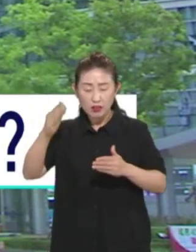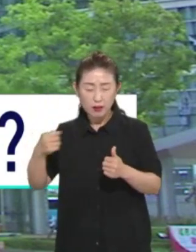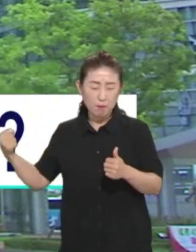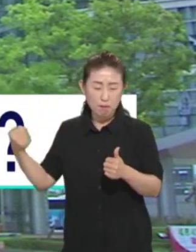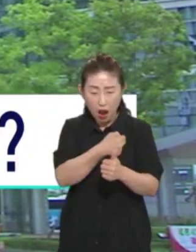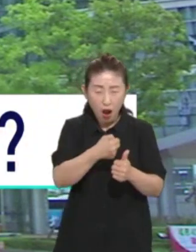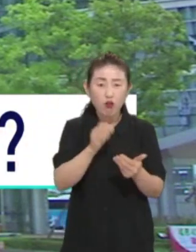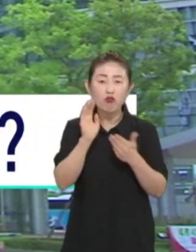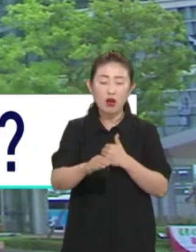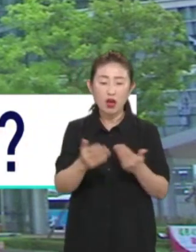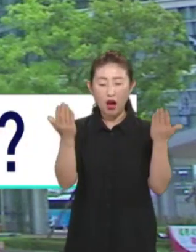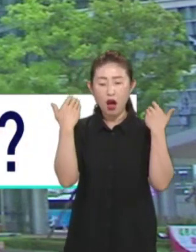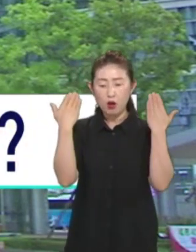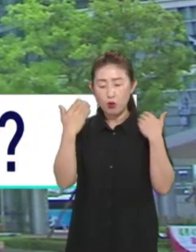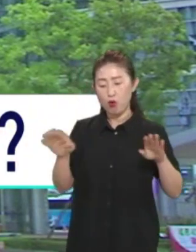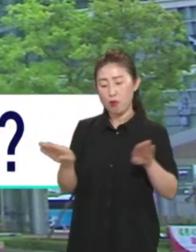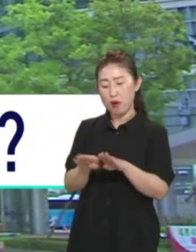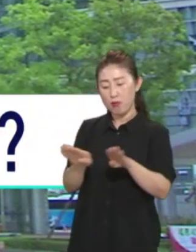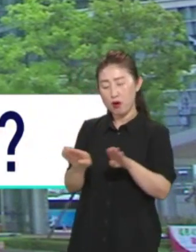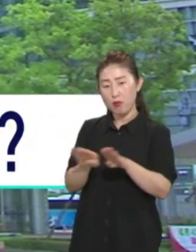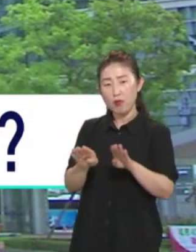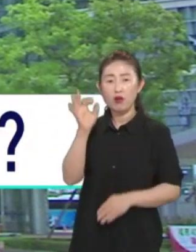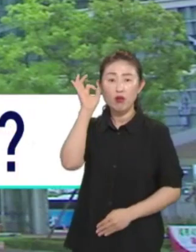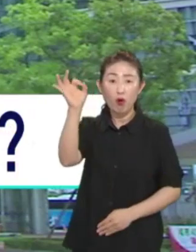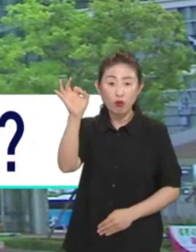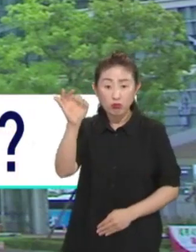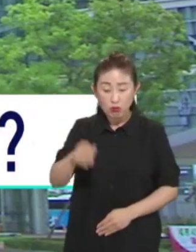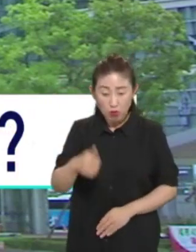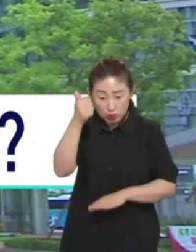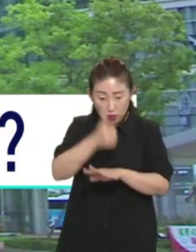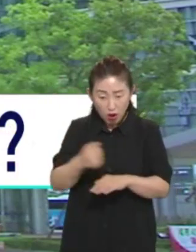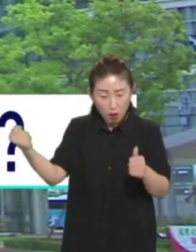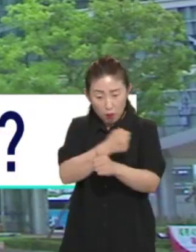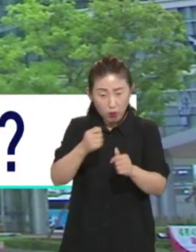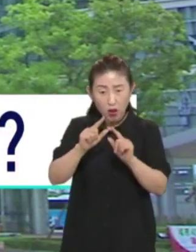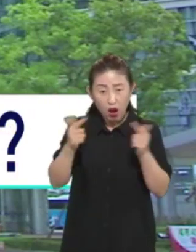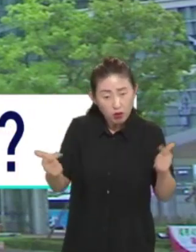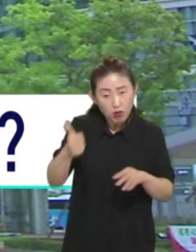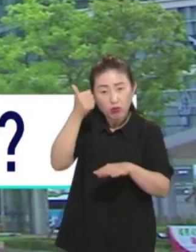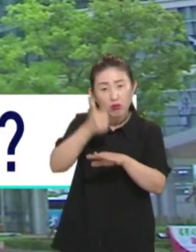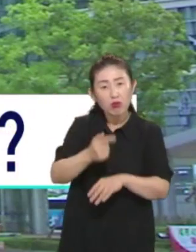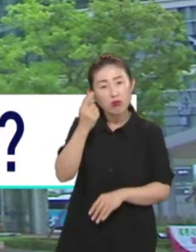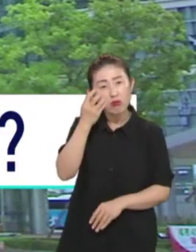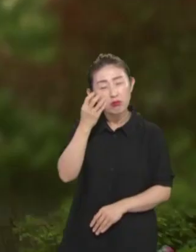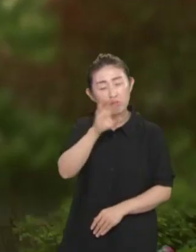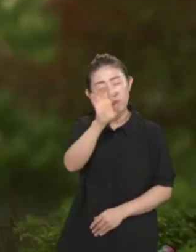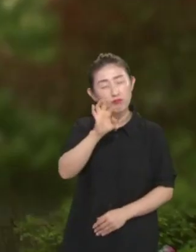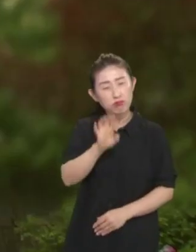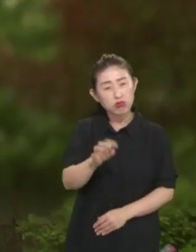갔는데 어떻게 이런 결과가 나온 걸까요? 김철진 기자가 자세히 전해드립니다.